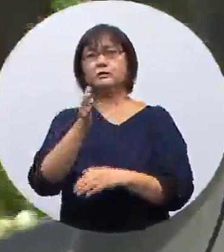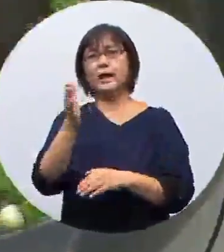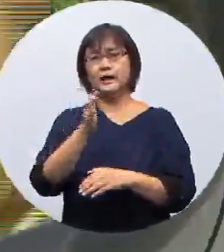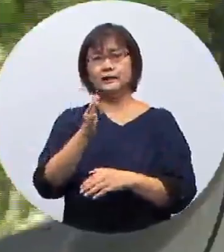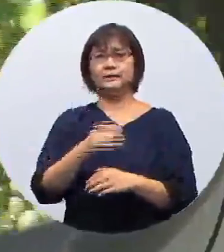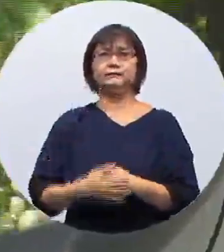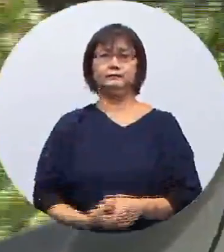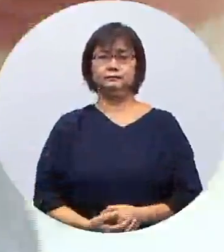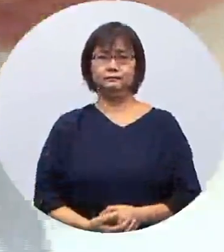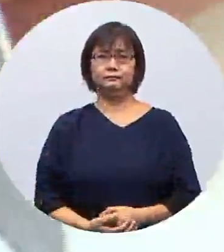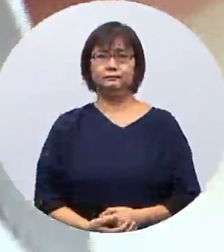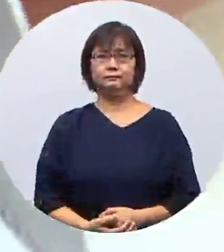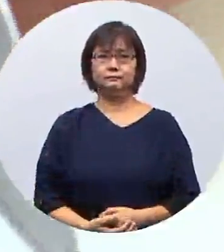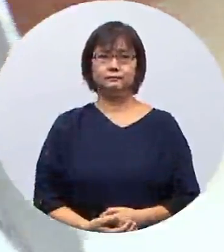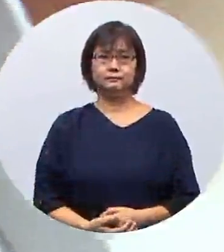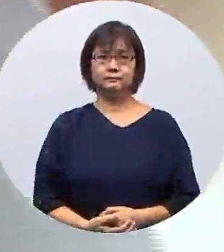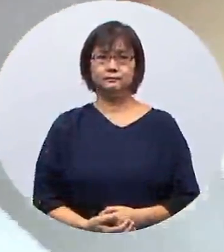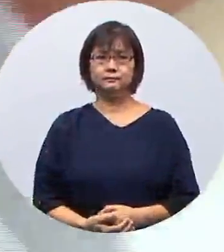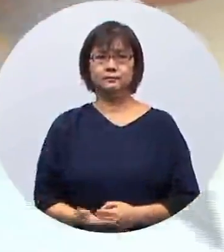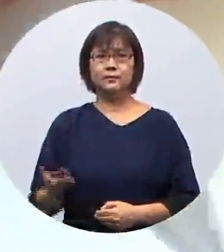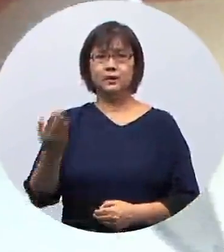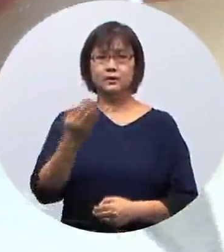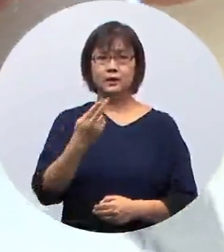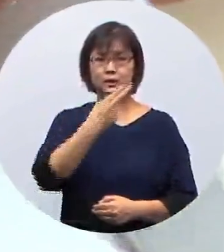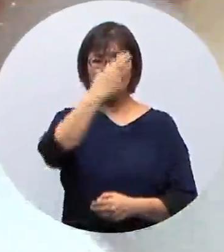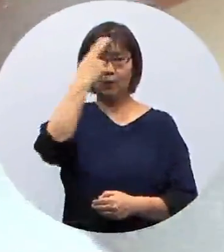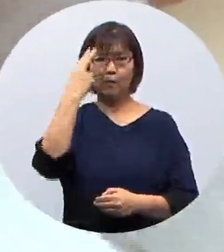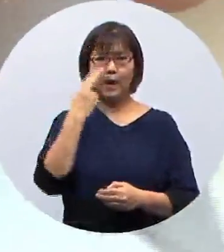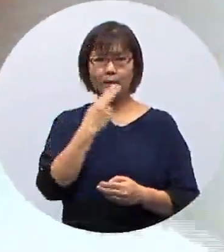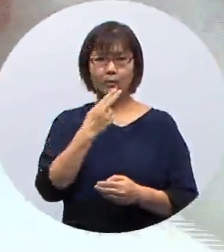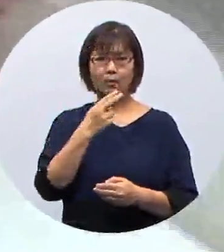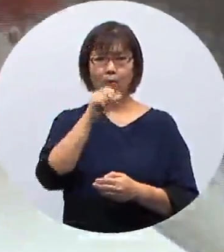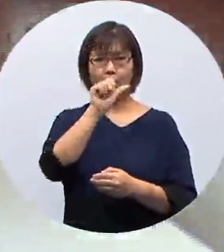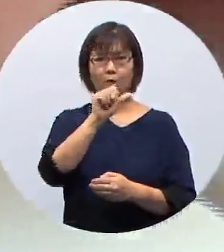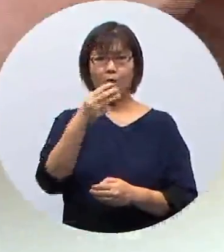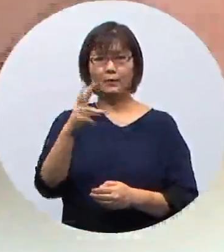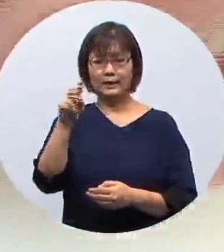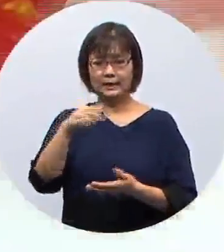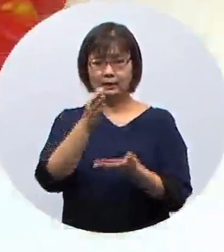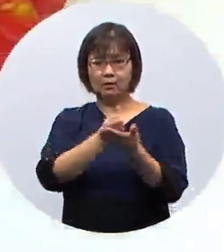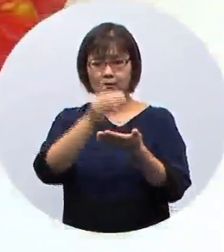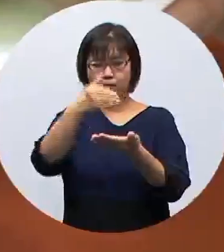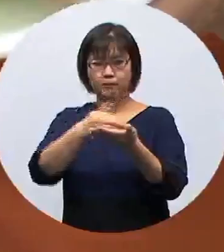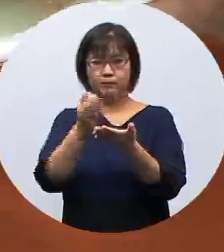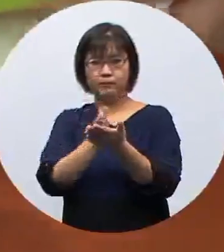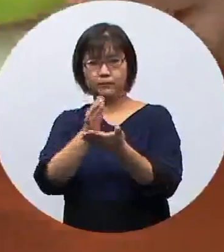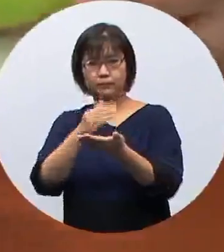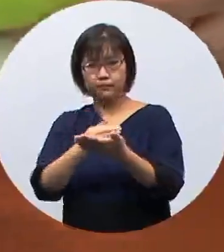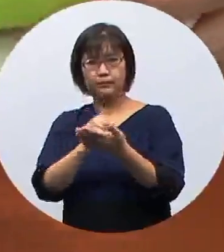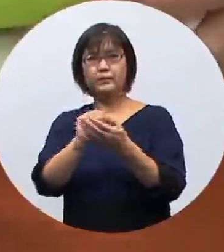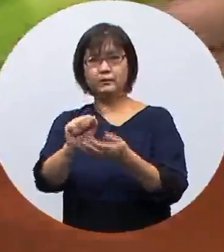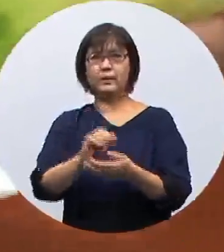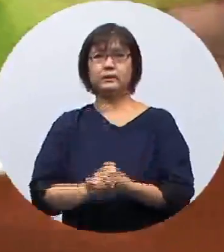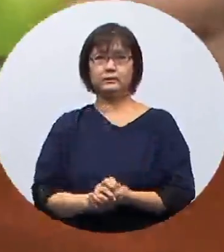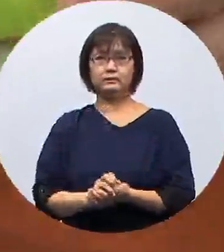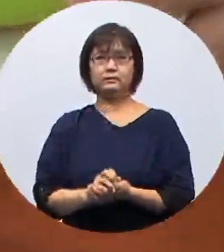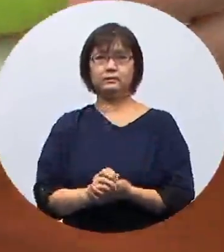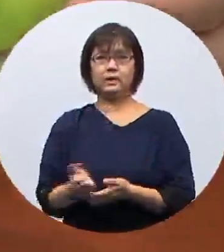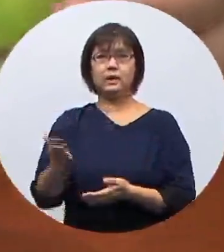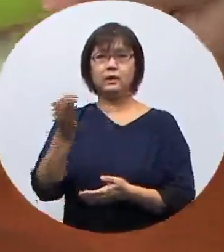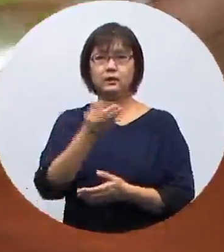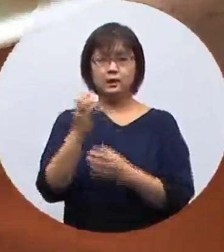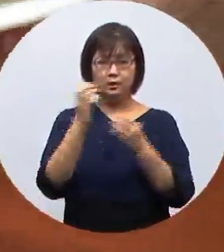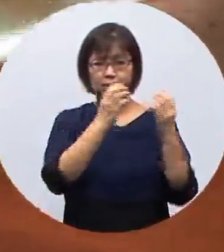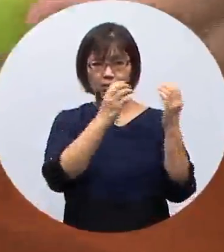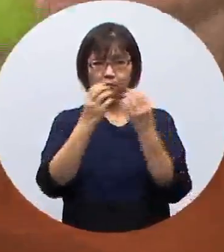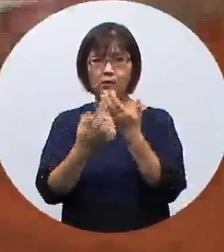ね。 トマトは5ミリの角切りにします。 トウモロコシですが、今回は茹で